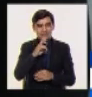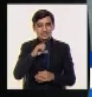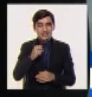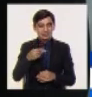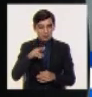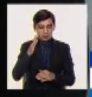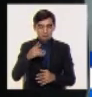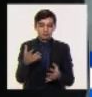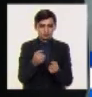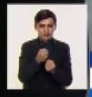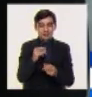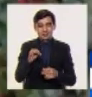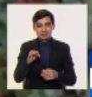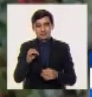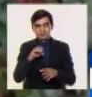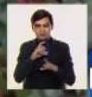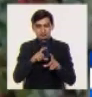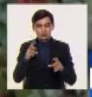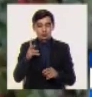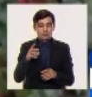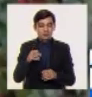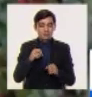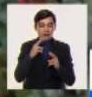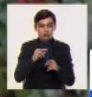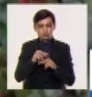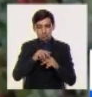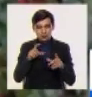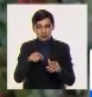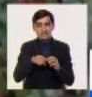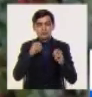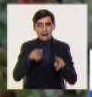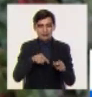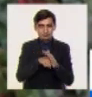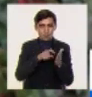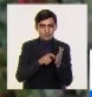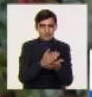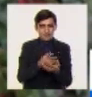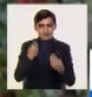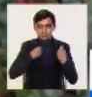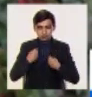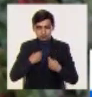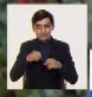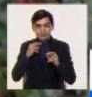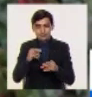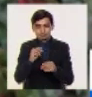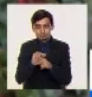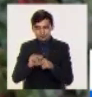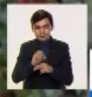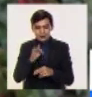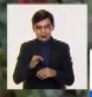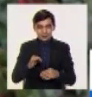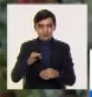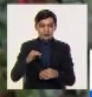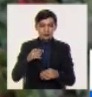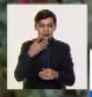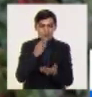Его поддерживают коллеги и воспитанники. Это специальное помещение. Тут, если бы еще сделать раздевалку и пристройку